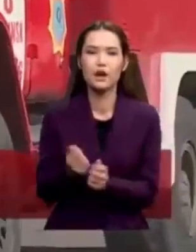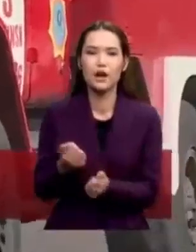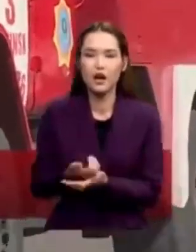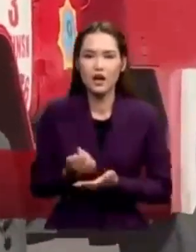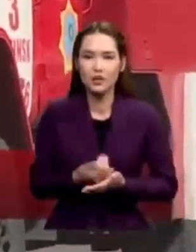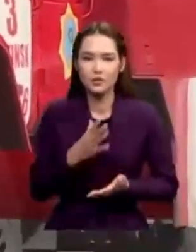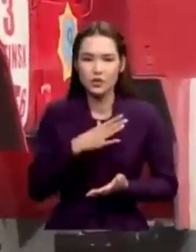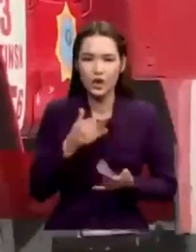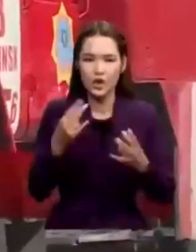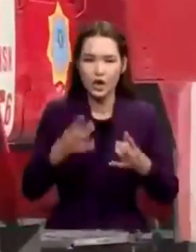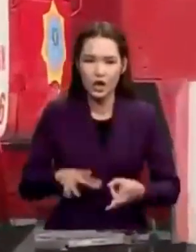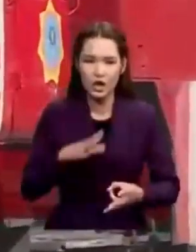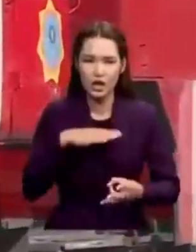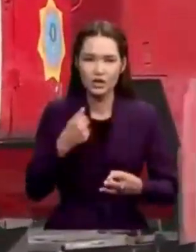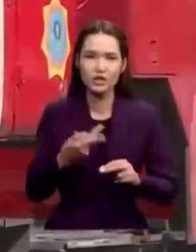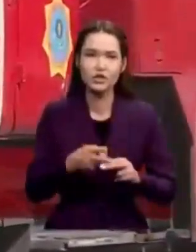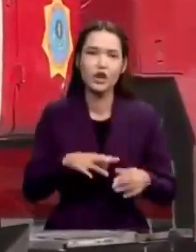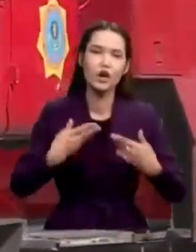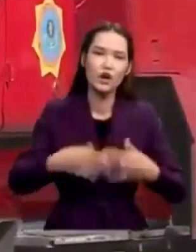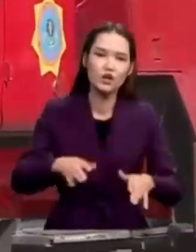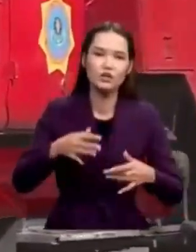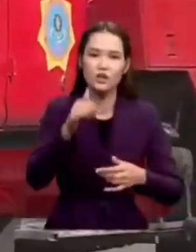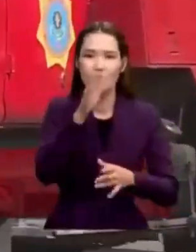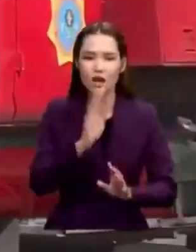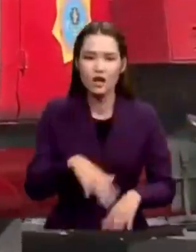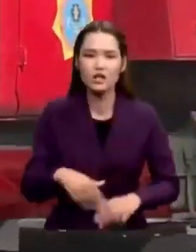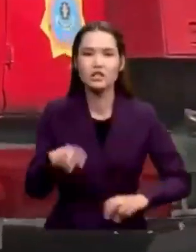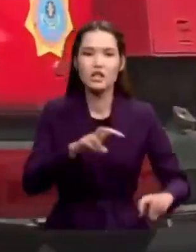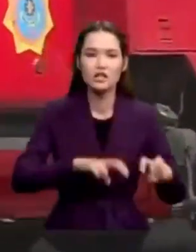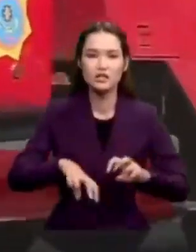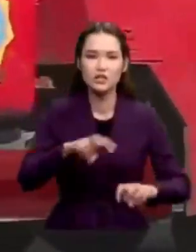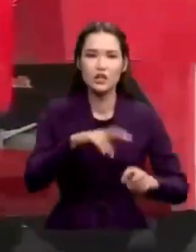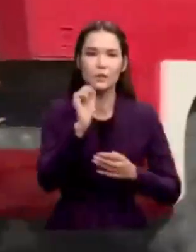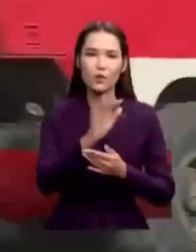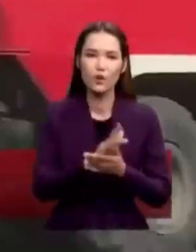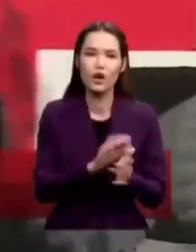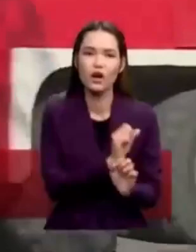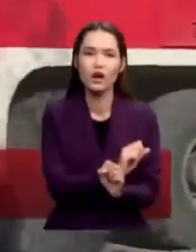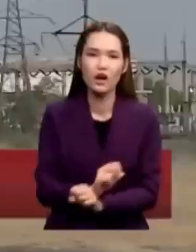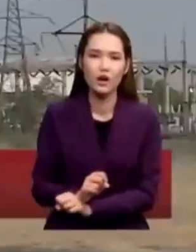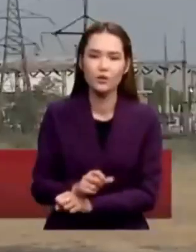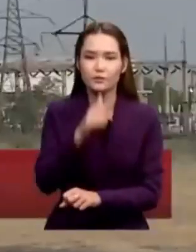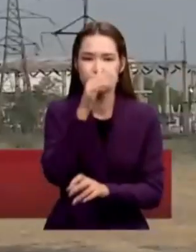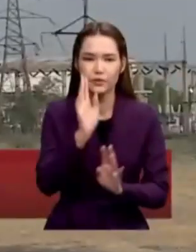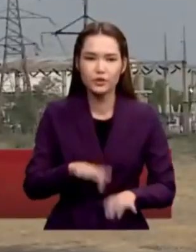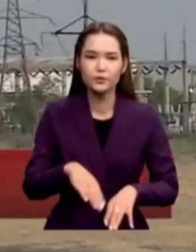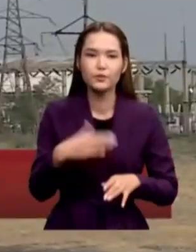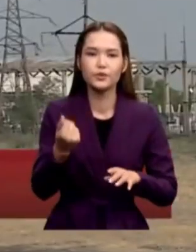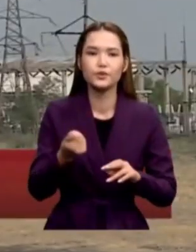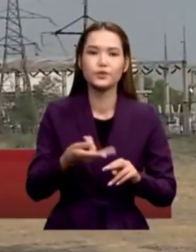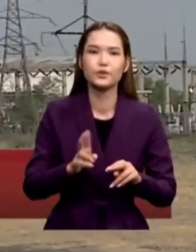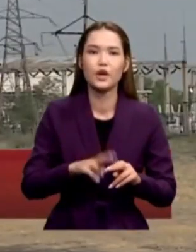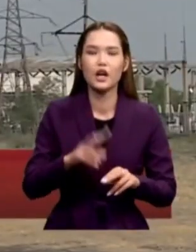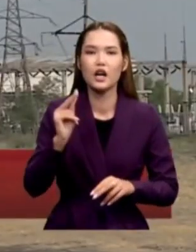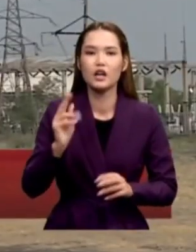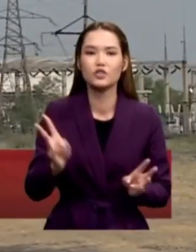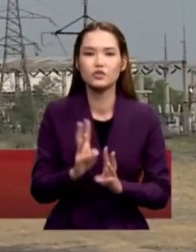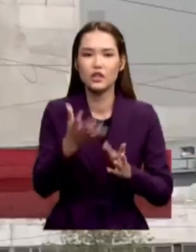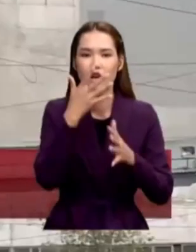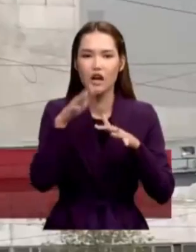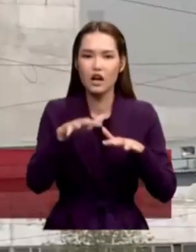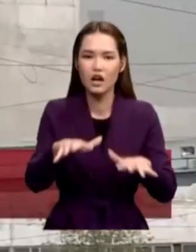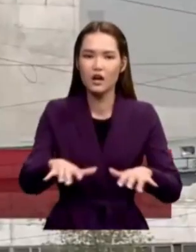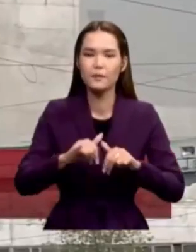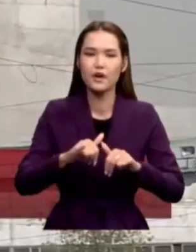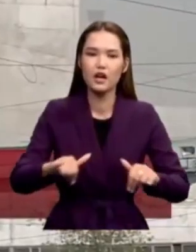қарамастан құтқарушылар жер астынан шыға алмай қалған кеншілерді іздестіру жұмыстарын тоқтатар емес. Десе де қара қою түтін мен кен